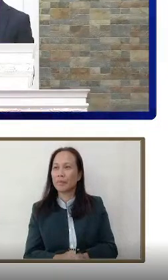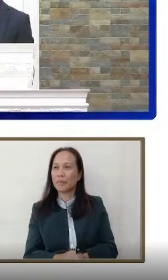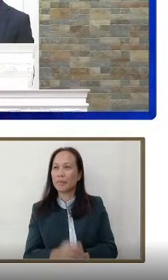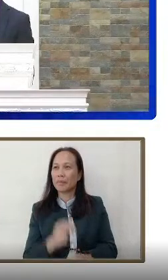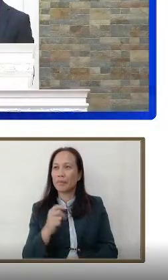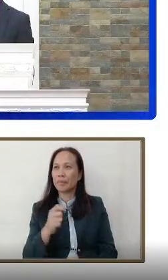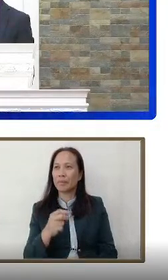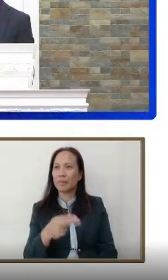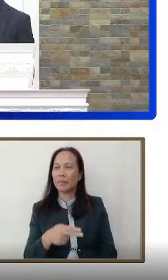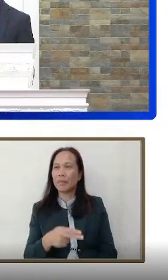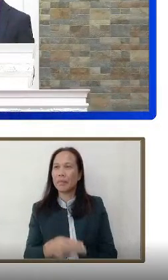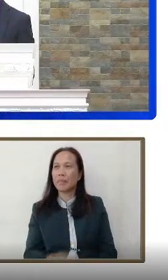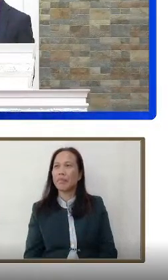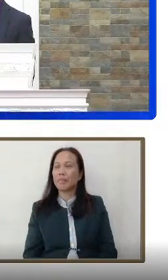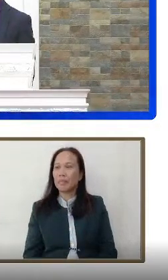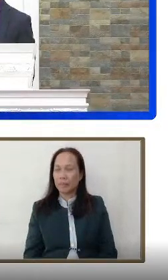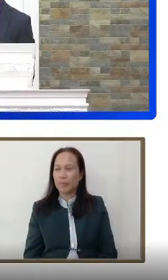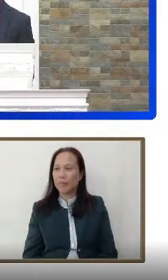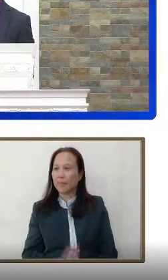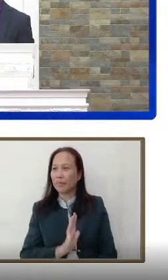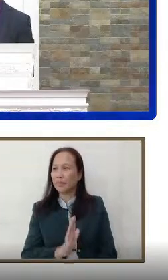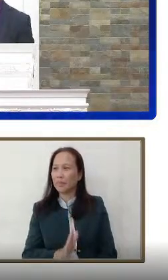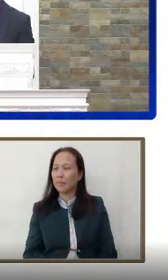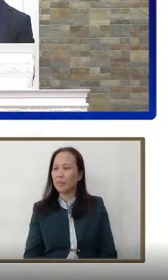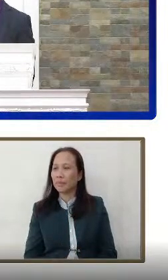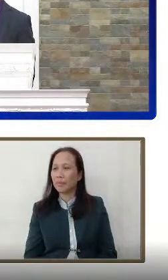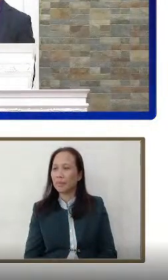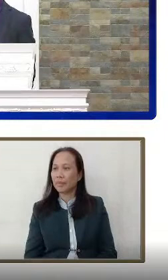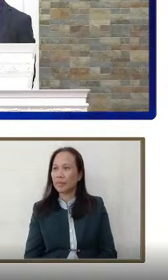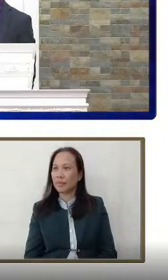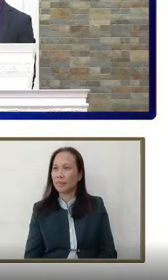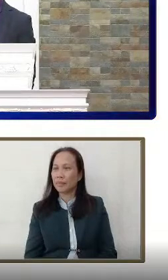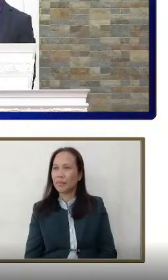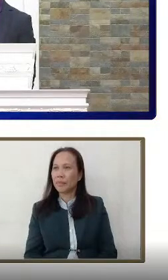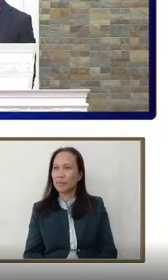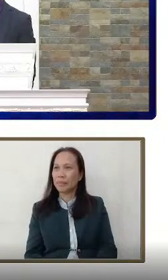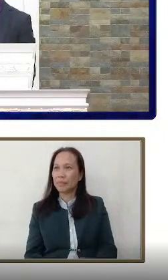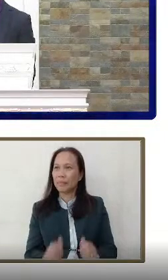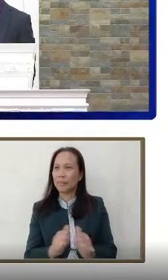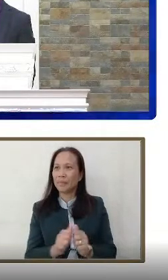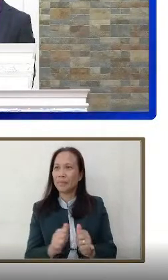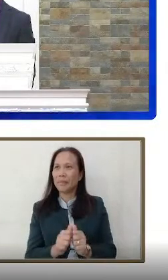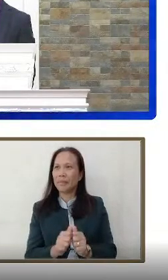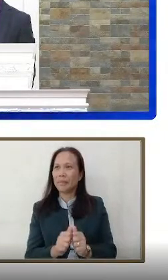Thursday po, Pastor. Thursday. Ah, okay. Ito, sinama mo lang sila umattend.